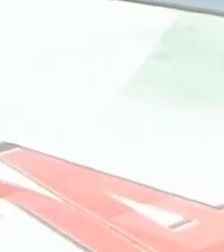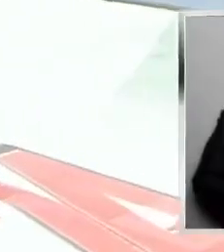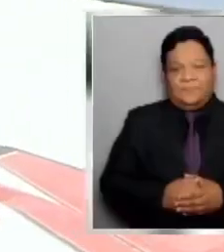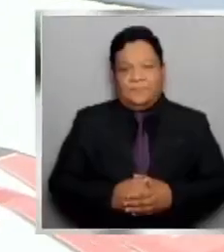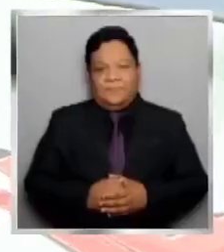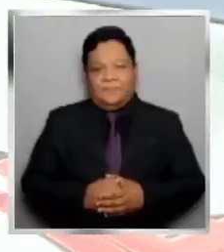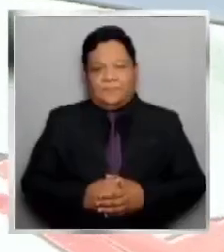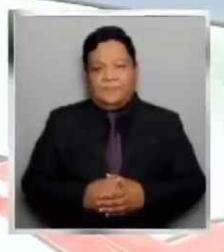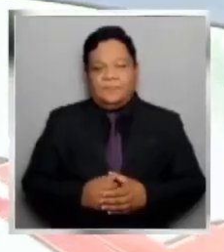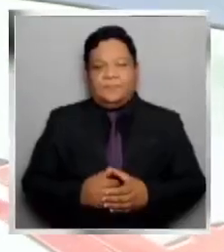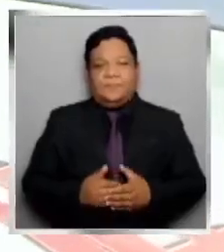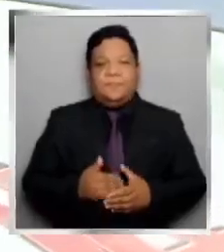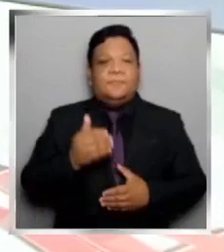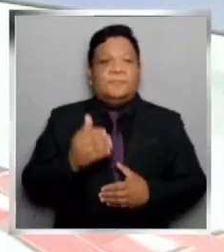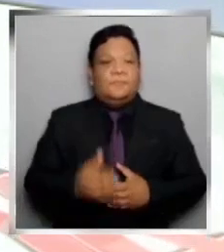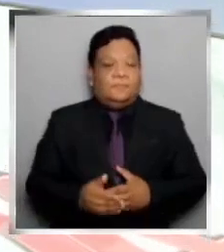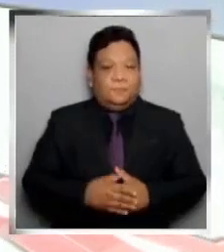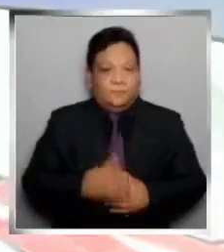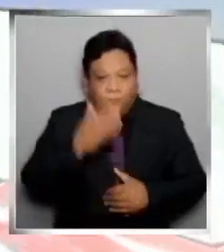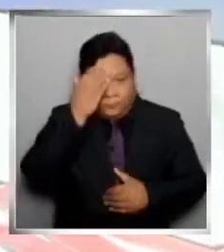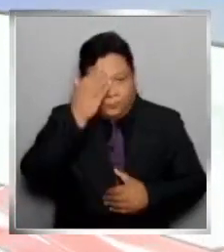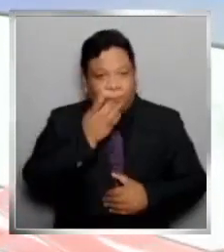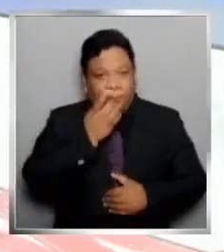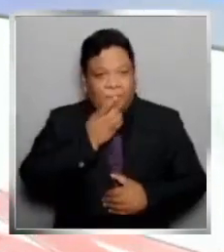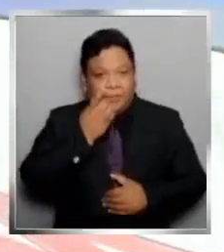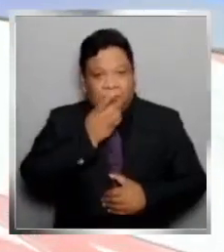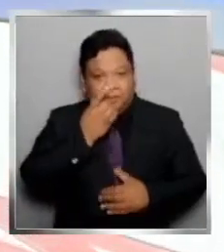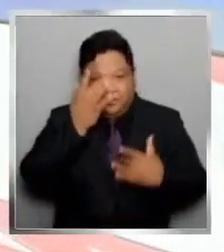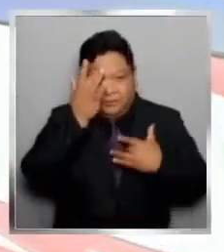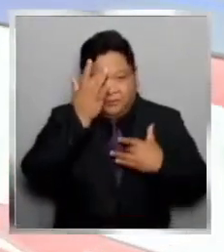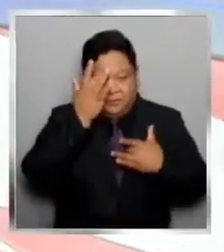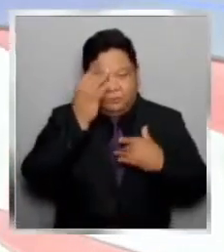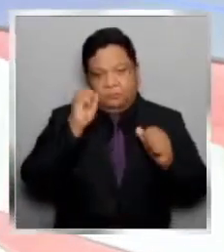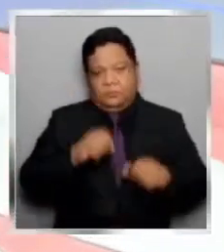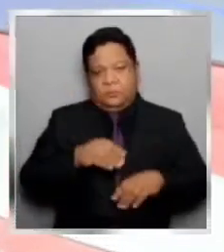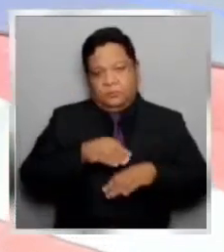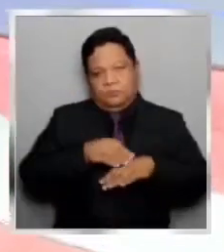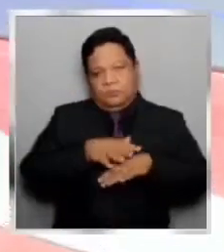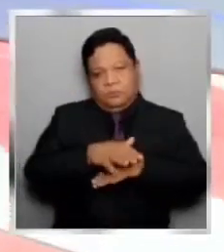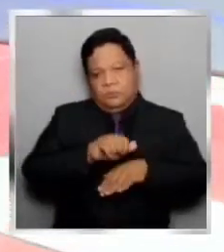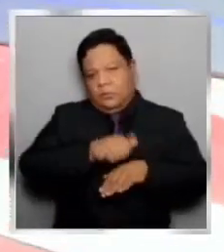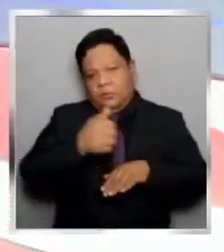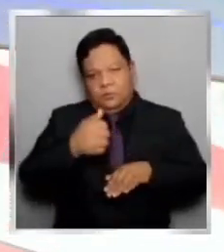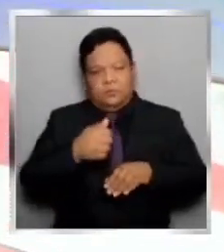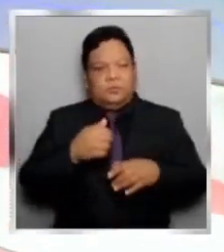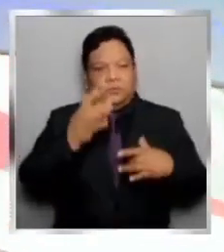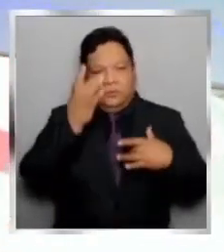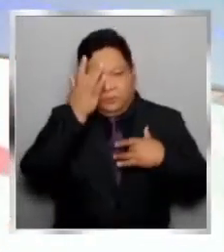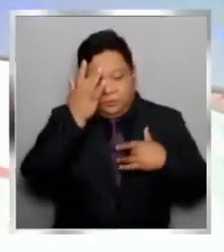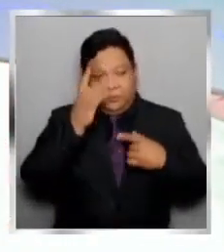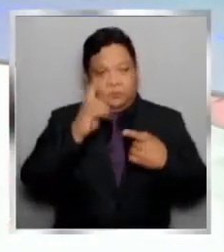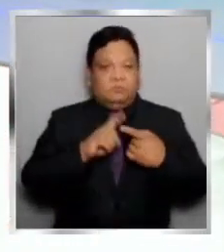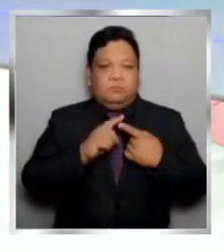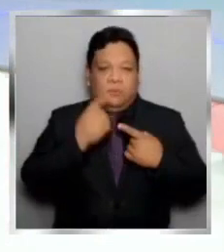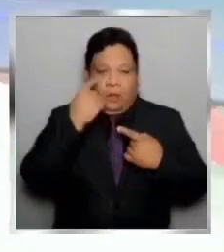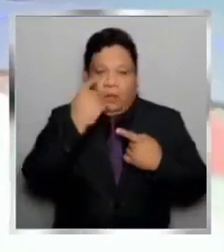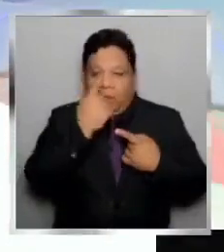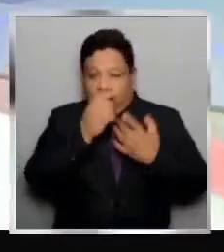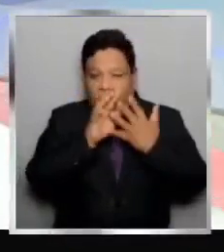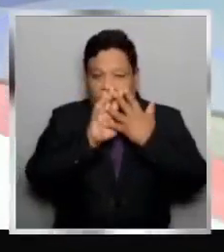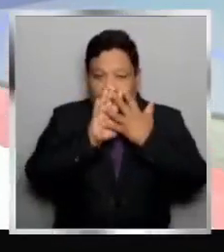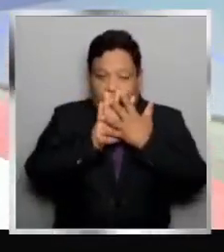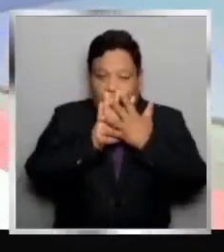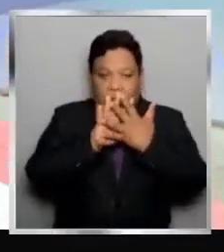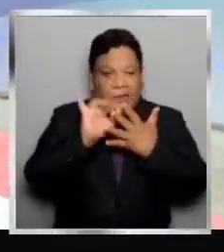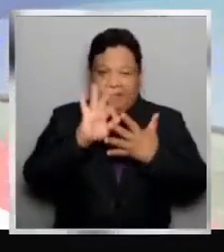Ang sakit na diabetes ay posibleng magdulot ng ilang komplikasyon gaya po ng panlalabo ng mga mata na kung hindi maagapan ay maaring